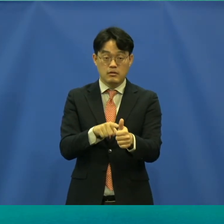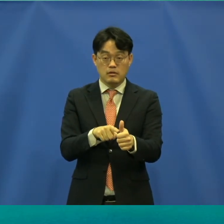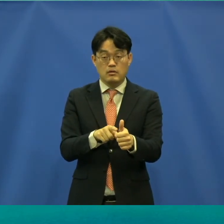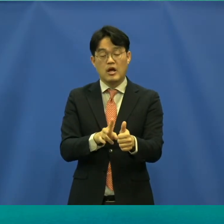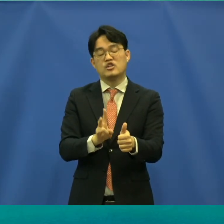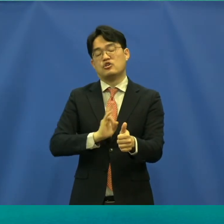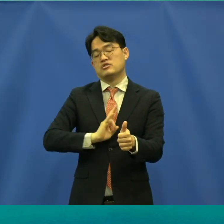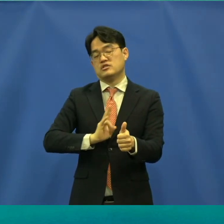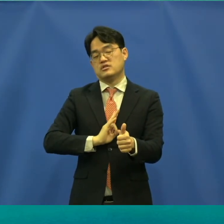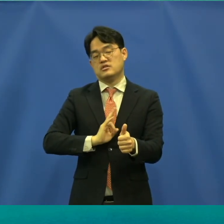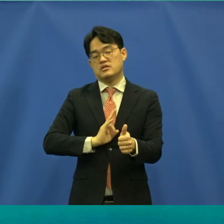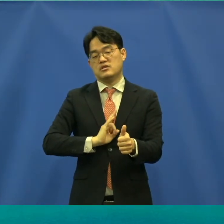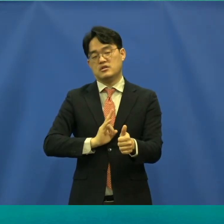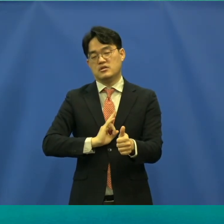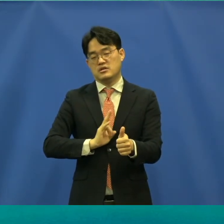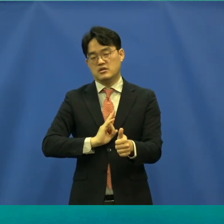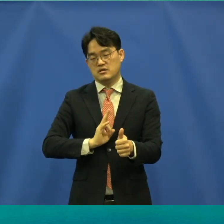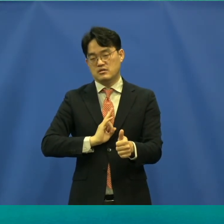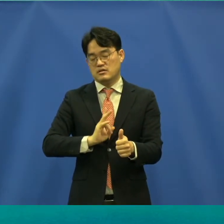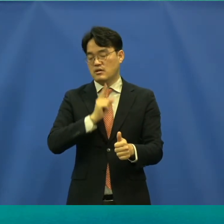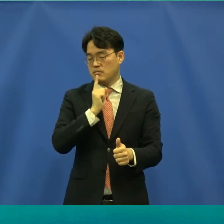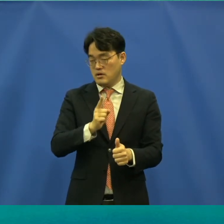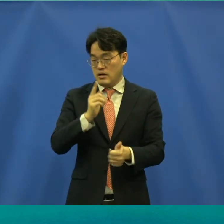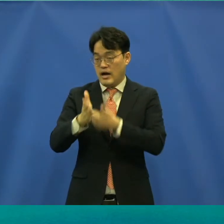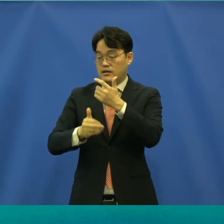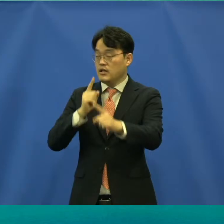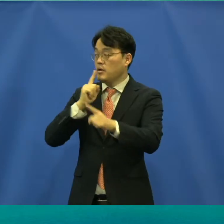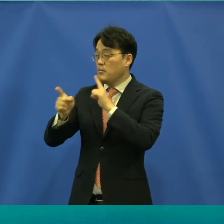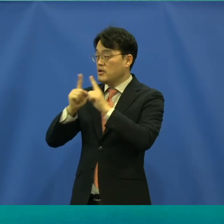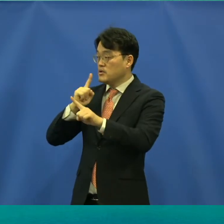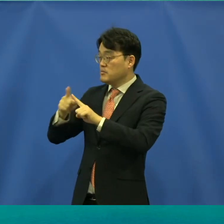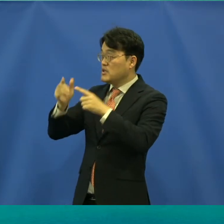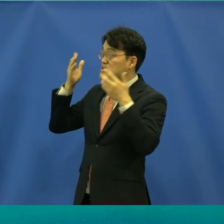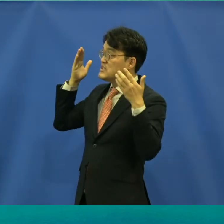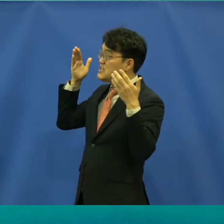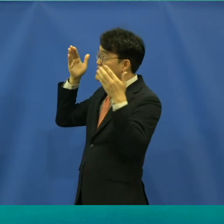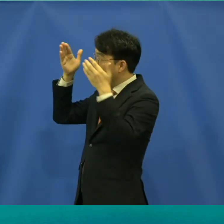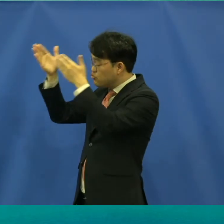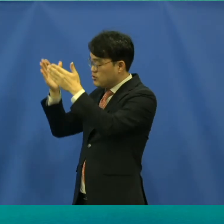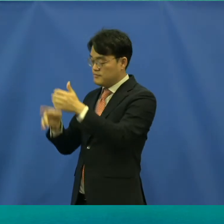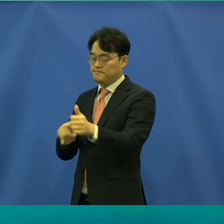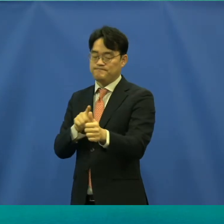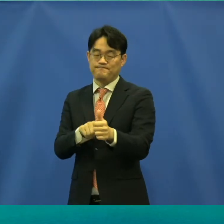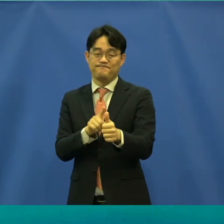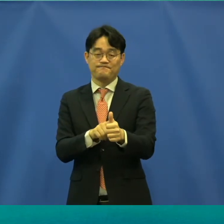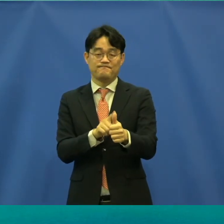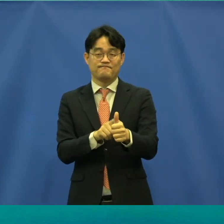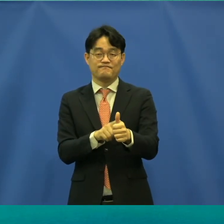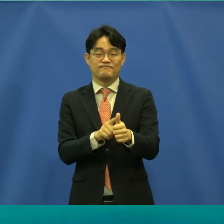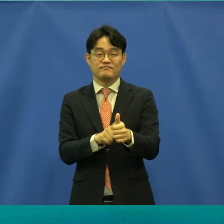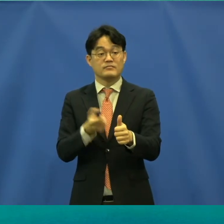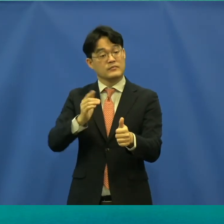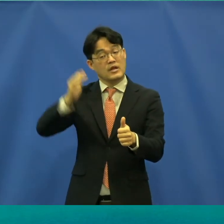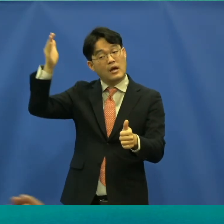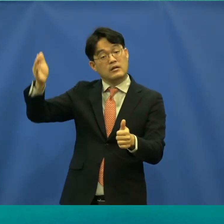하나님의 말씀을 들을 줄 아는 선지자였습니다. 자, 그런데 하나님의 말씀이